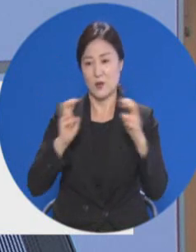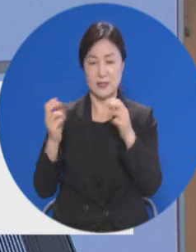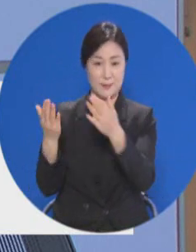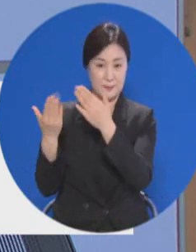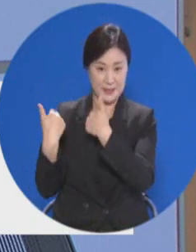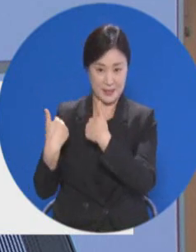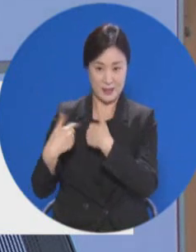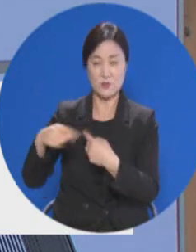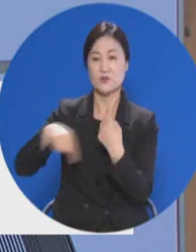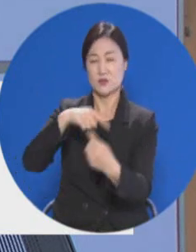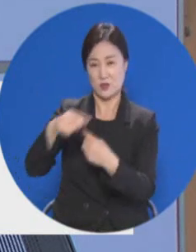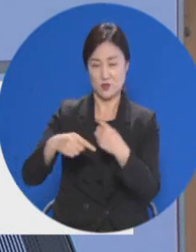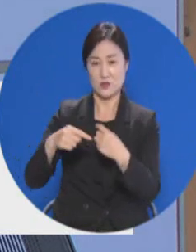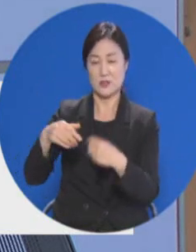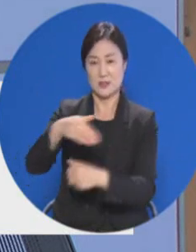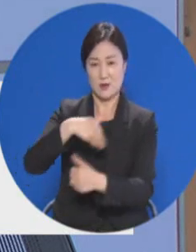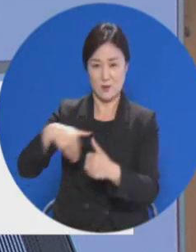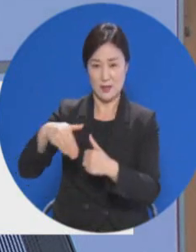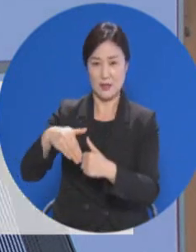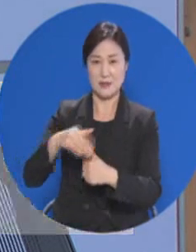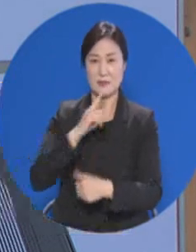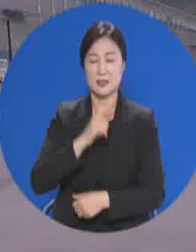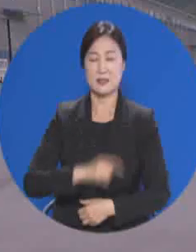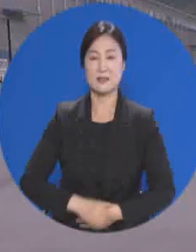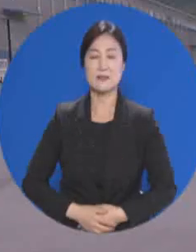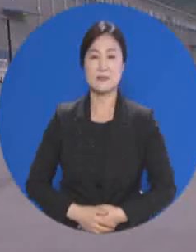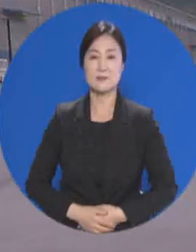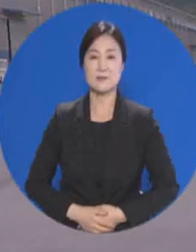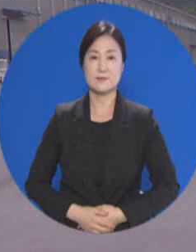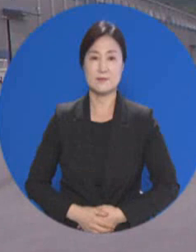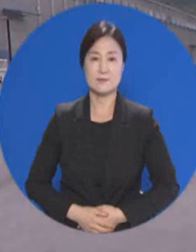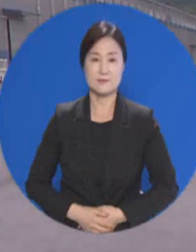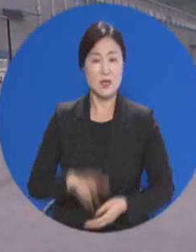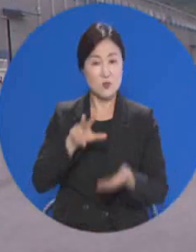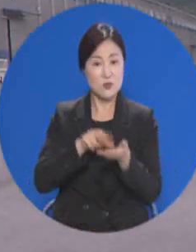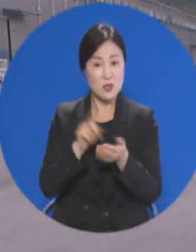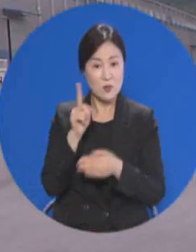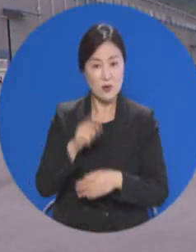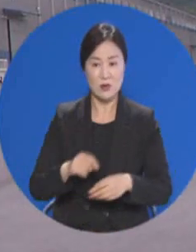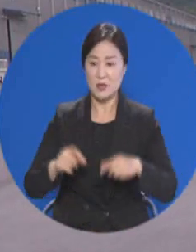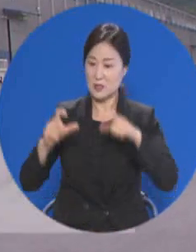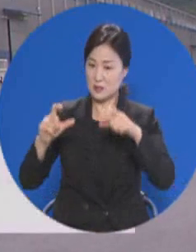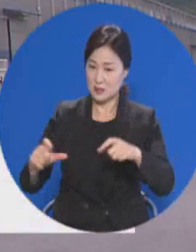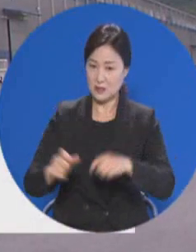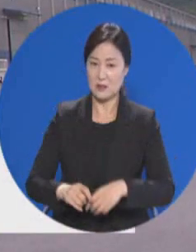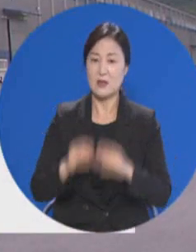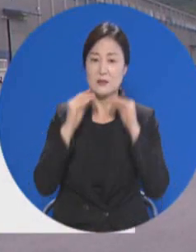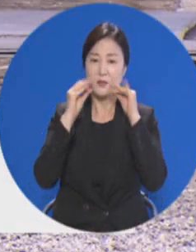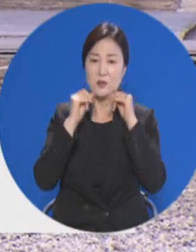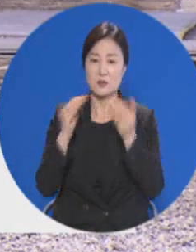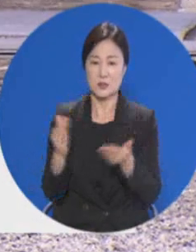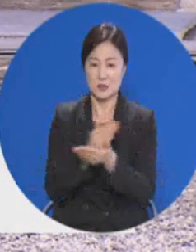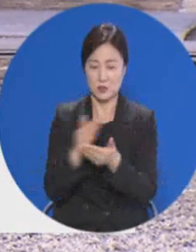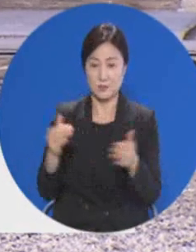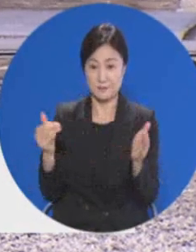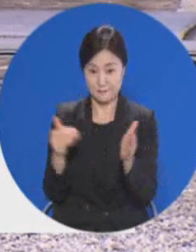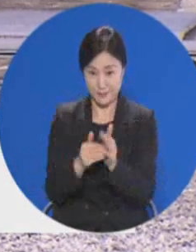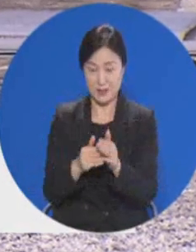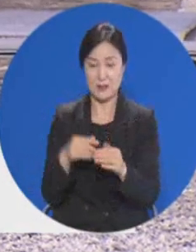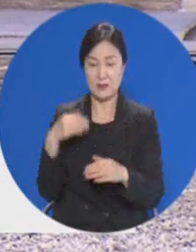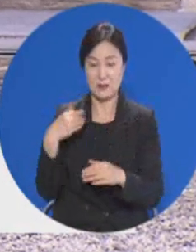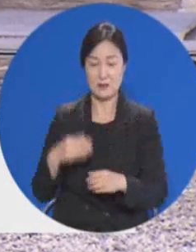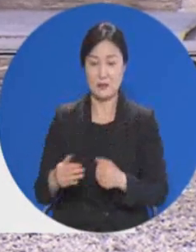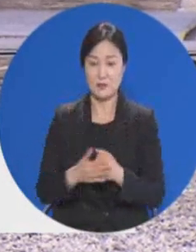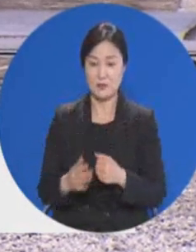유치해서 운영 중에 있는 장소입니다. 문제는 이 부지가 잡종지로 분류되면서 배후단지 입주